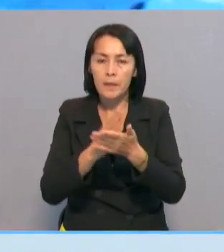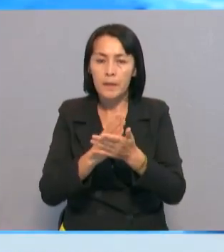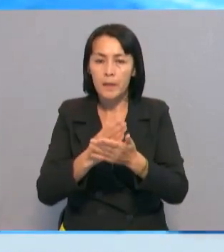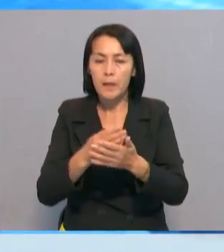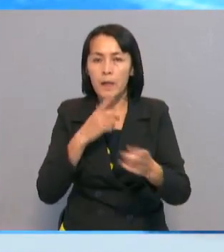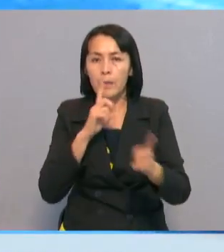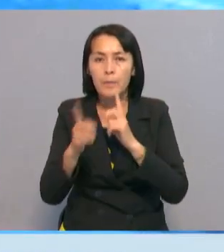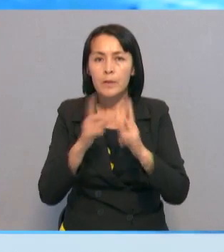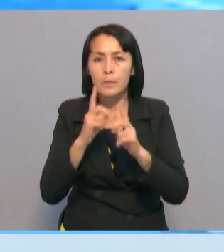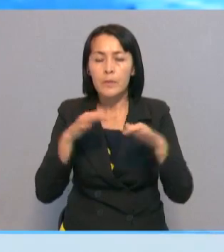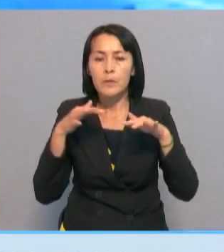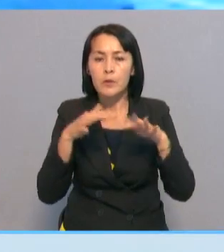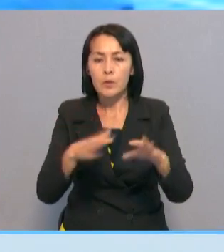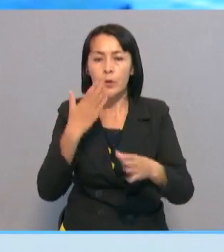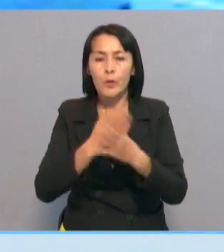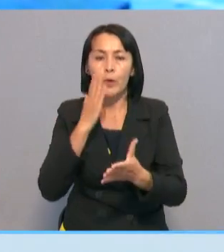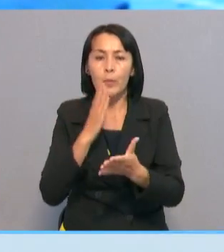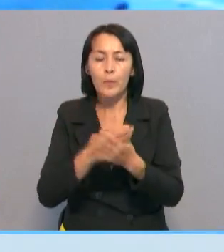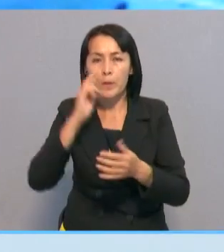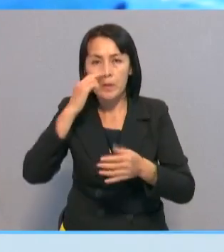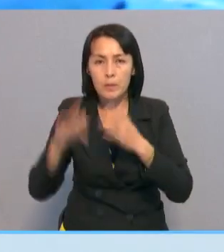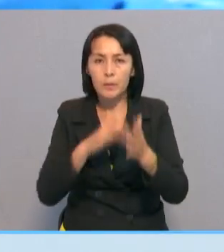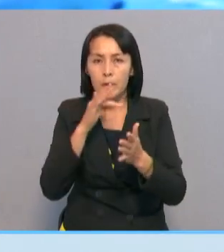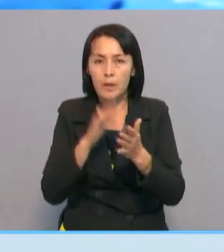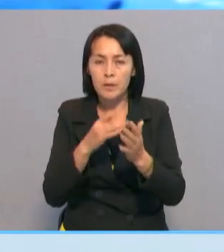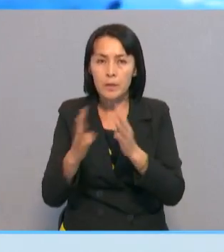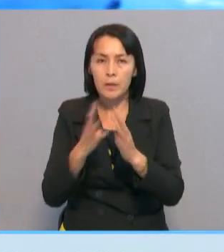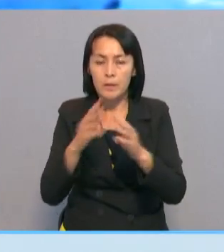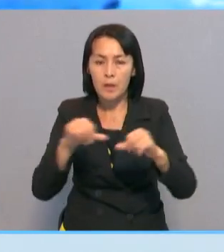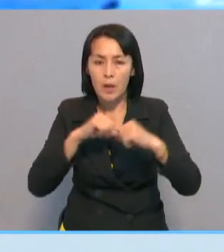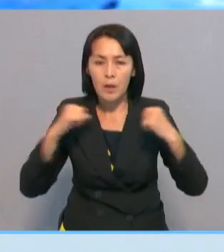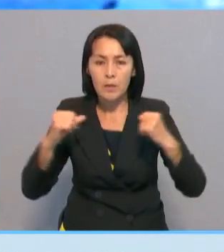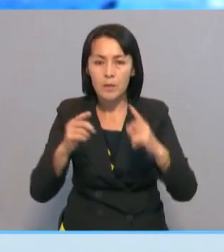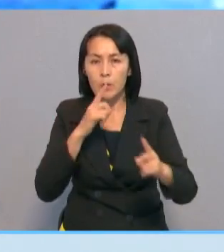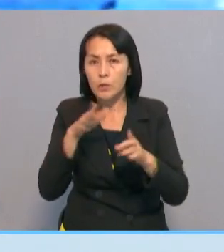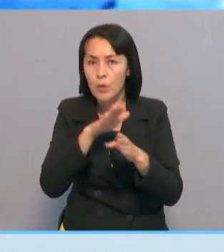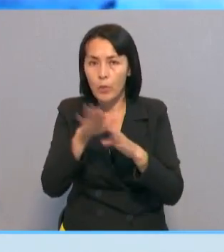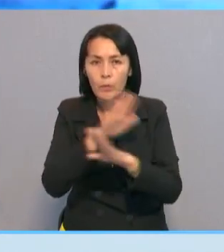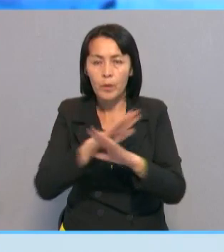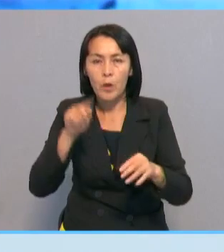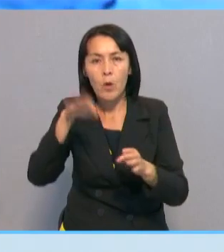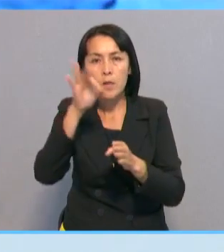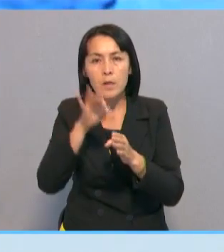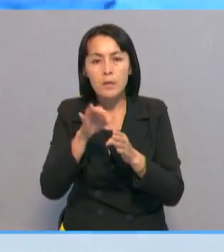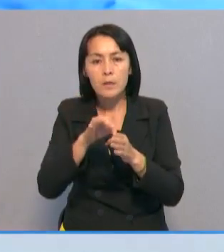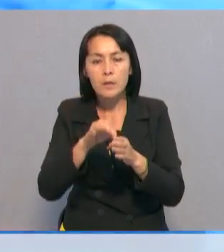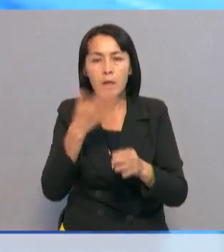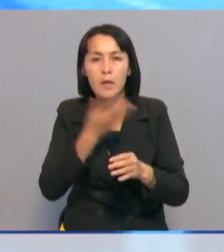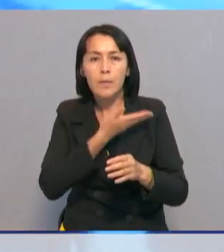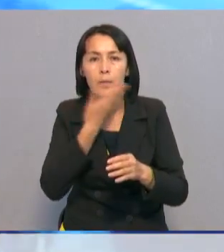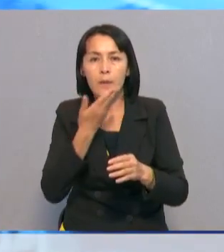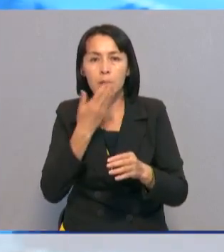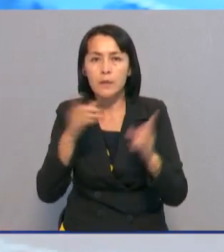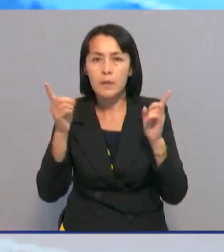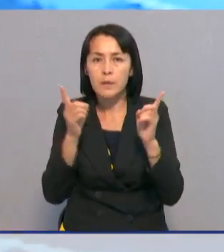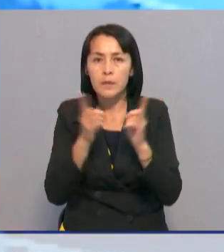басшылықпен талқылап шешілуіне ықпал етеді. Шымкентте кезекті тұрақты комиссияның отырысы өтпей қалды. Оған себеп баяндамашының